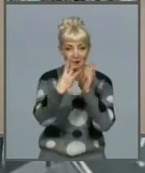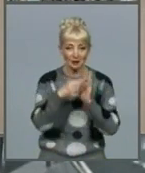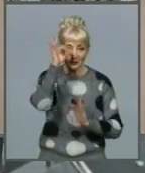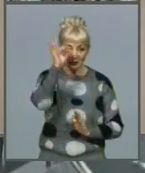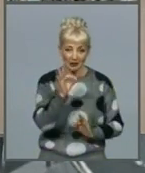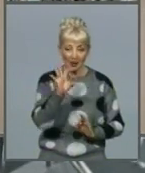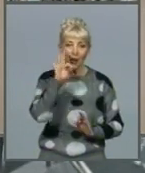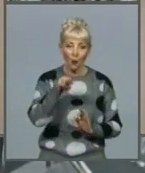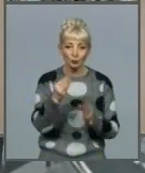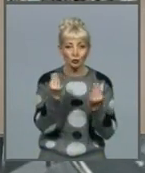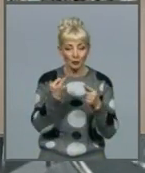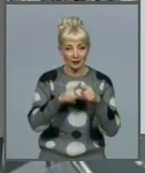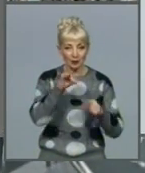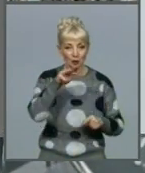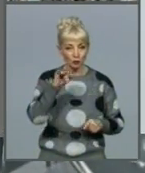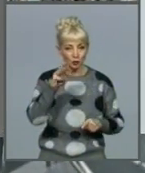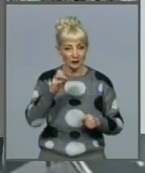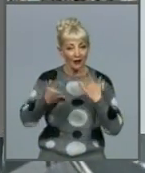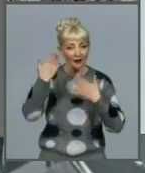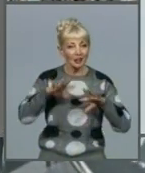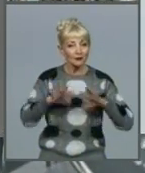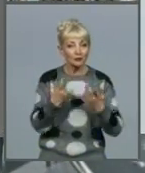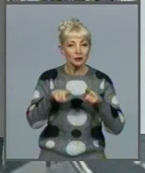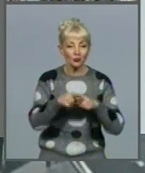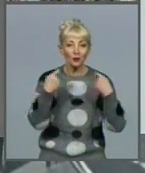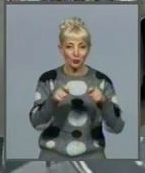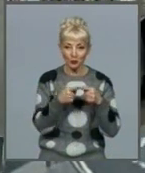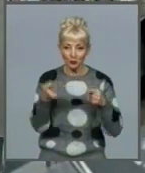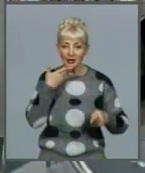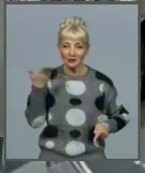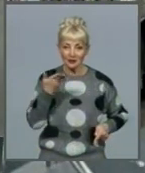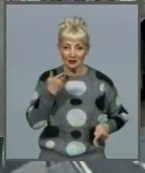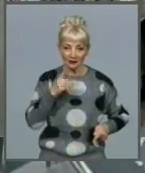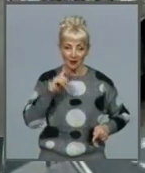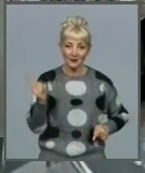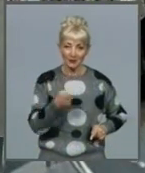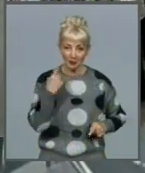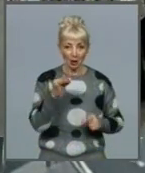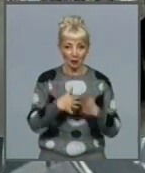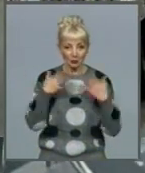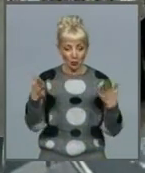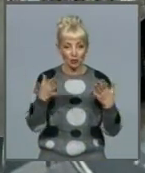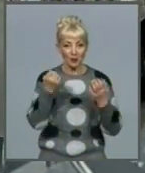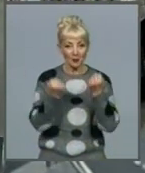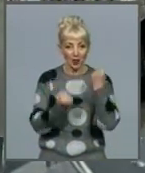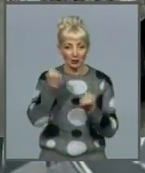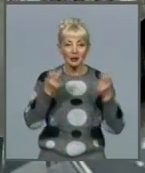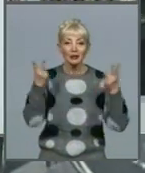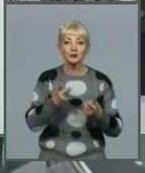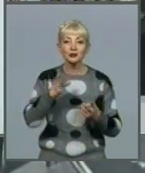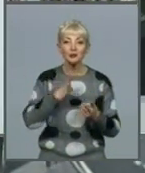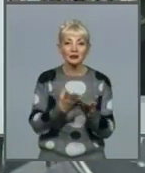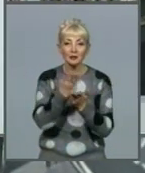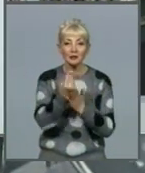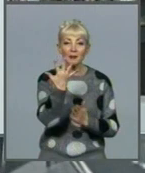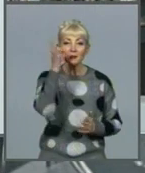майна. Раніше в випадку такого продажу протягом звітного року і більше транспортних засобів потрібно було сплатити 5% від їх